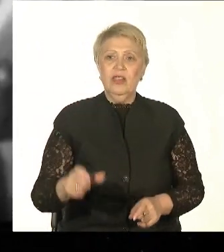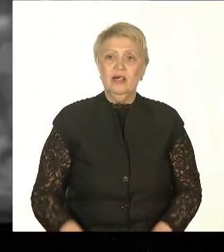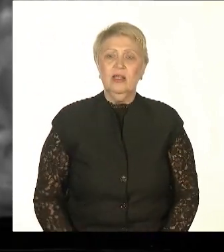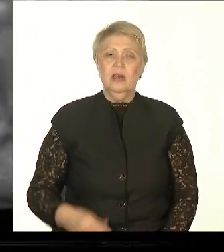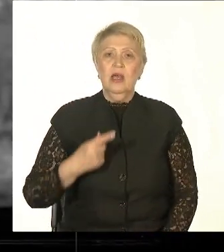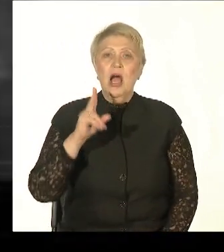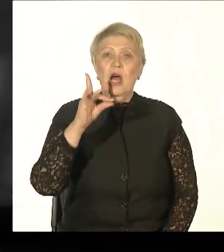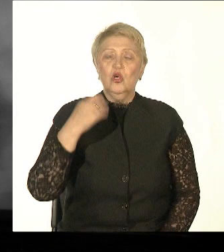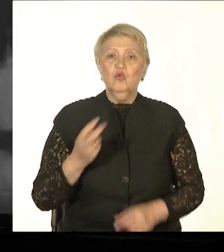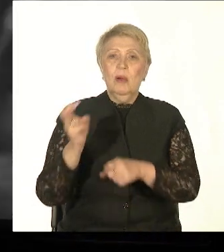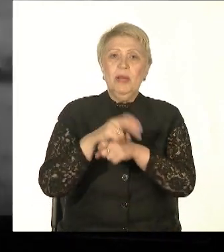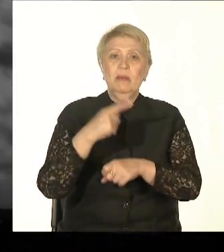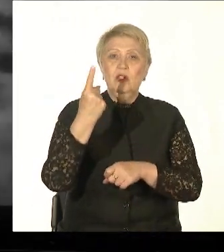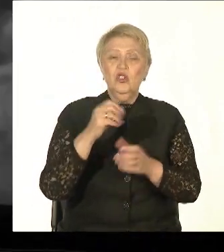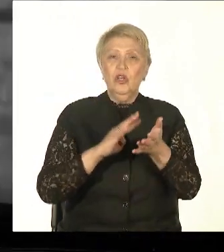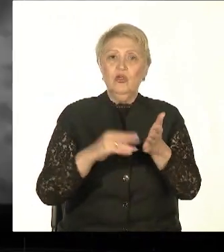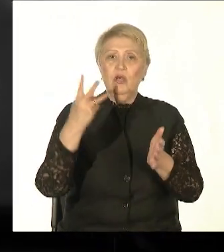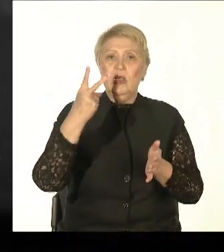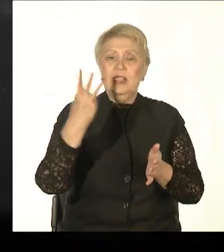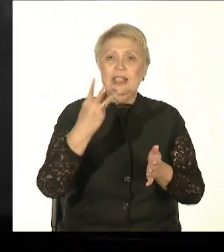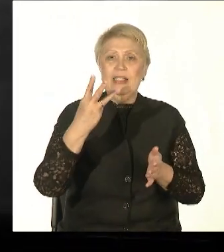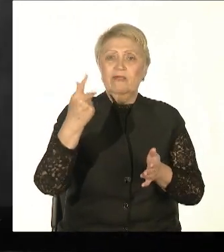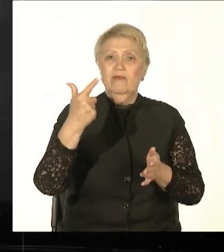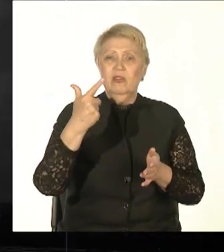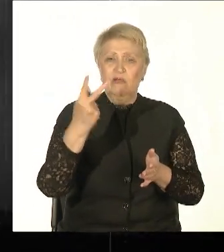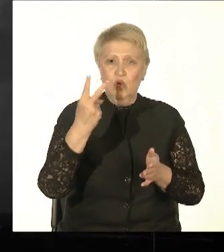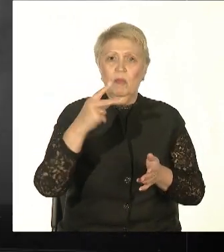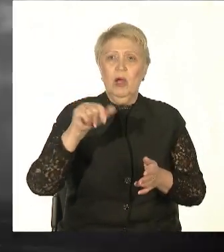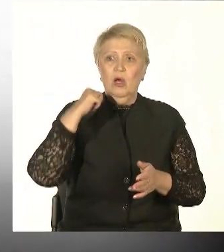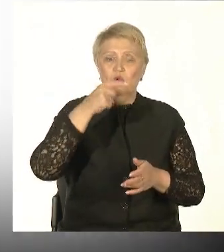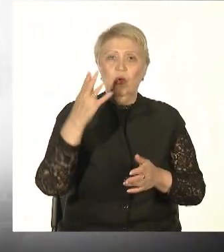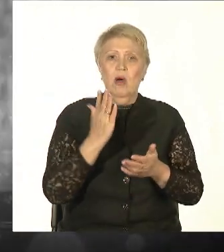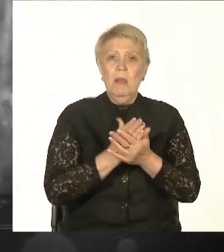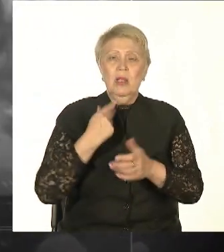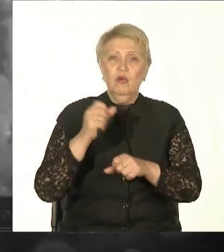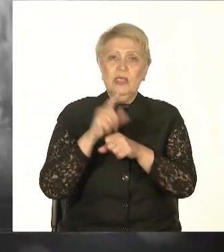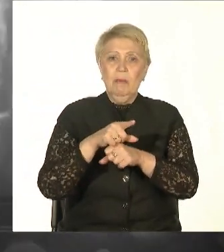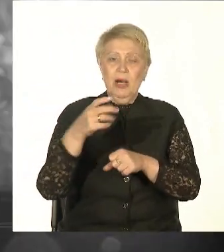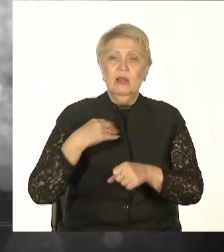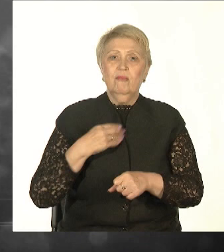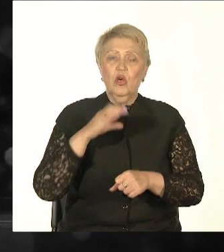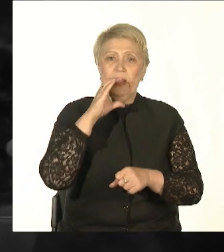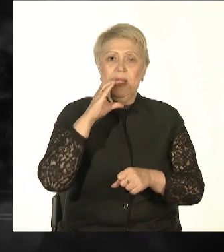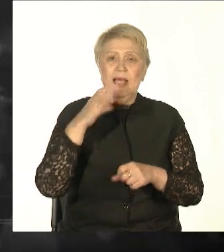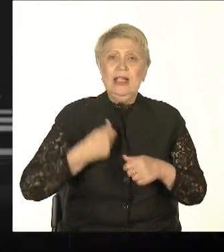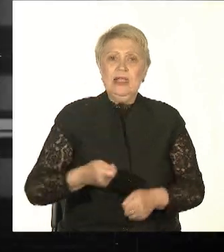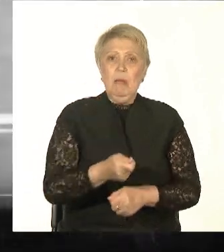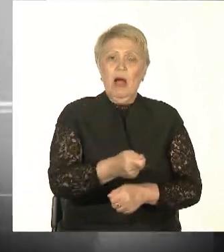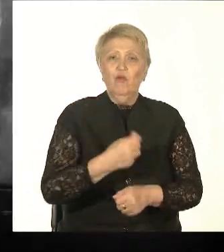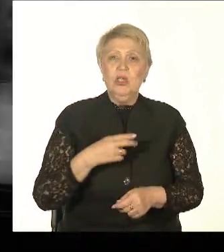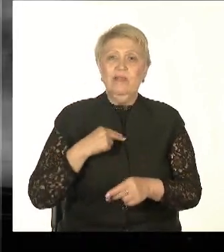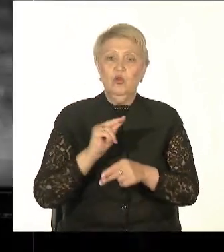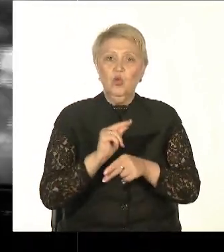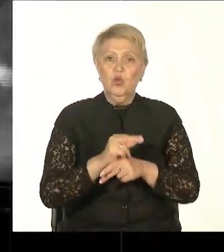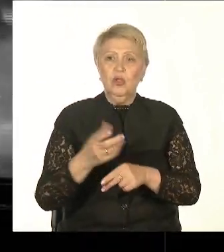прибыл в 1932 году и был направлен в школу служебного собаководства. Всех собак в питомнике уже разобрали, и он прямо на